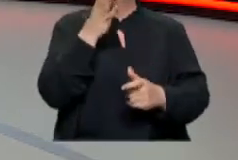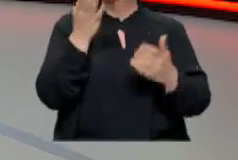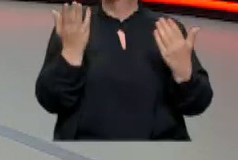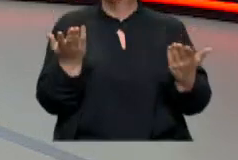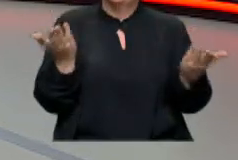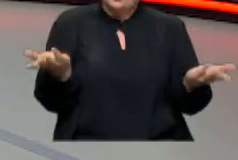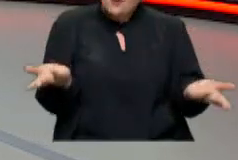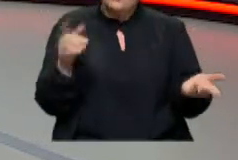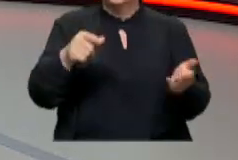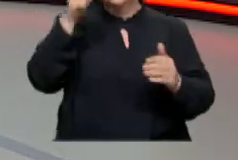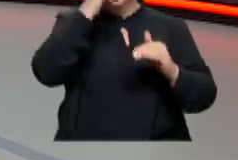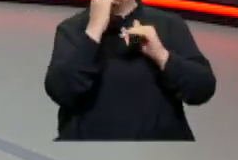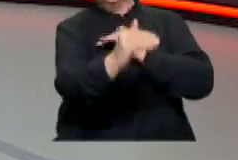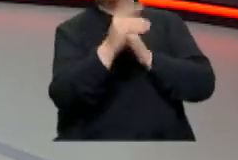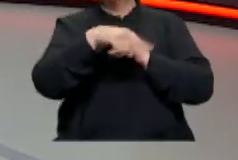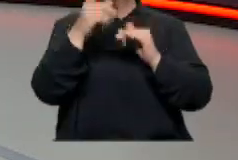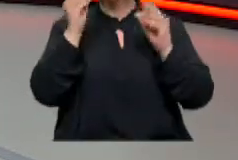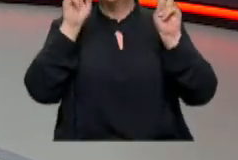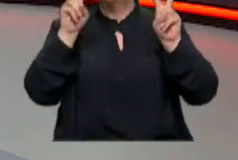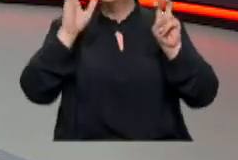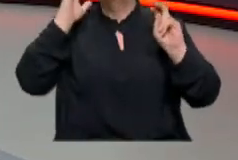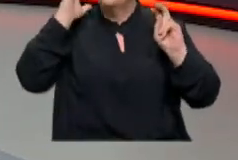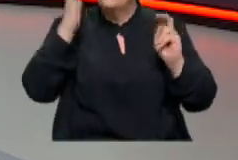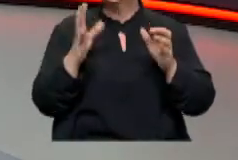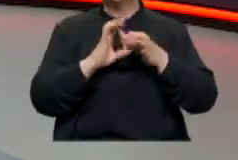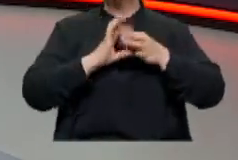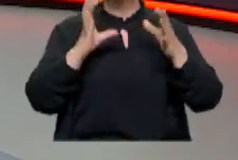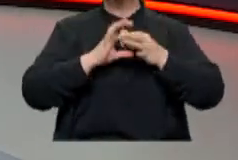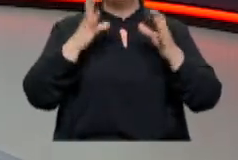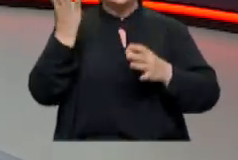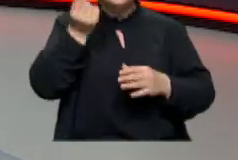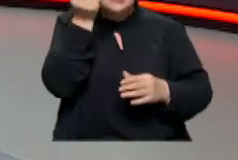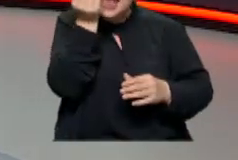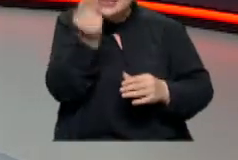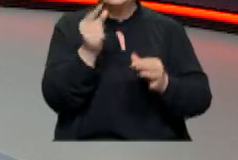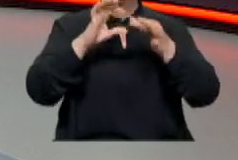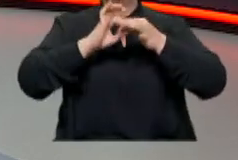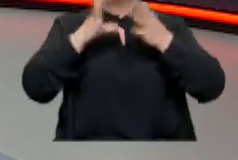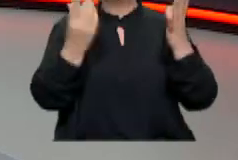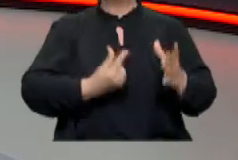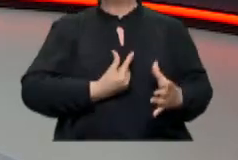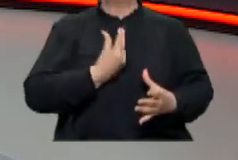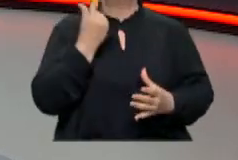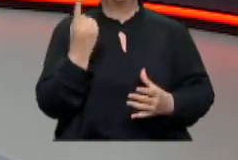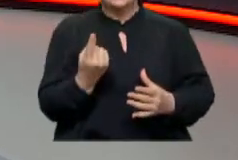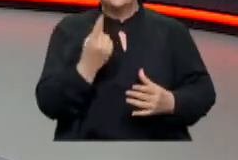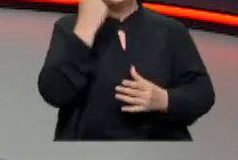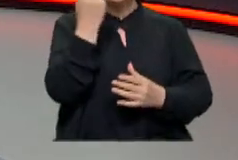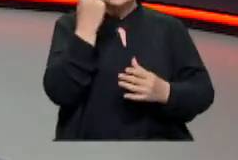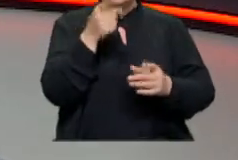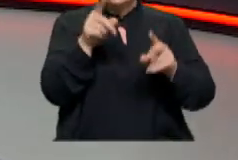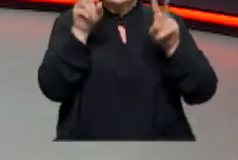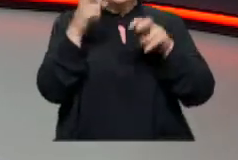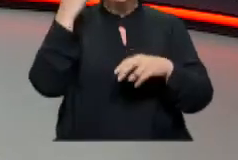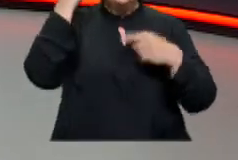elbette ama, bu memleket insanının pek çok konuda pek çok çözüm, en azından çözüm ümidine birilerinin bu